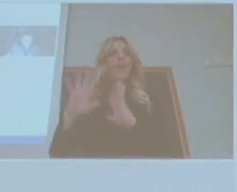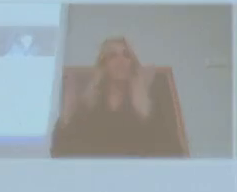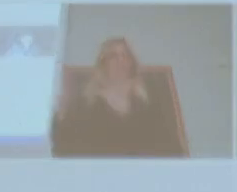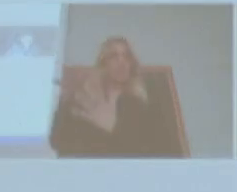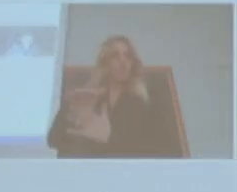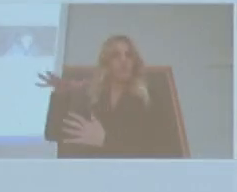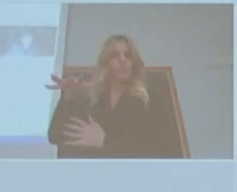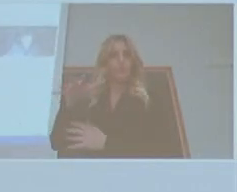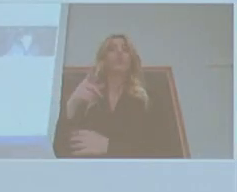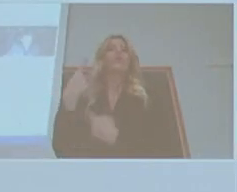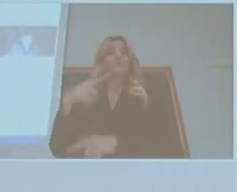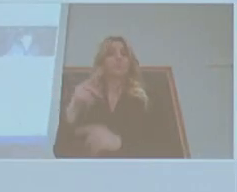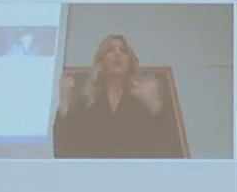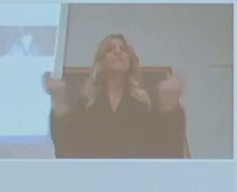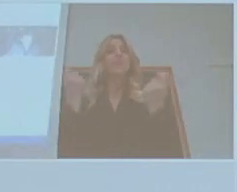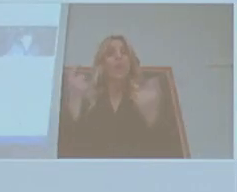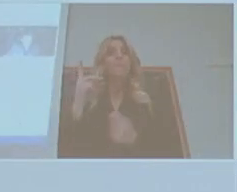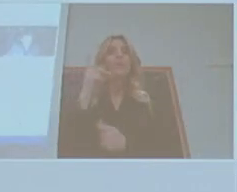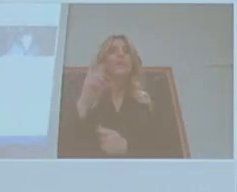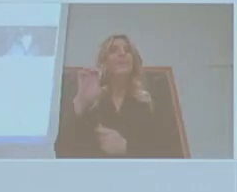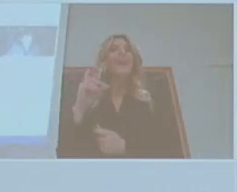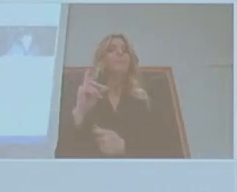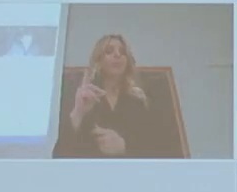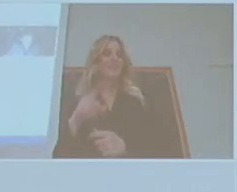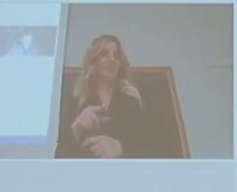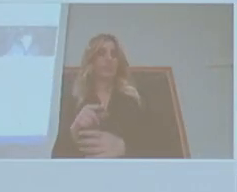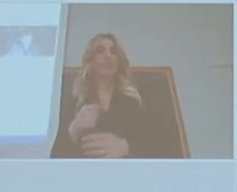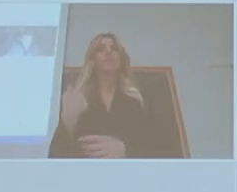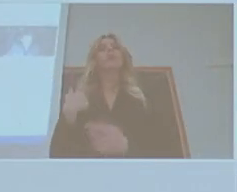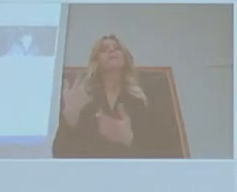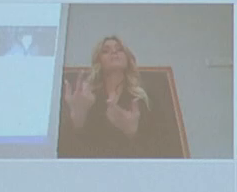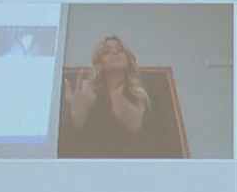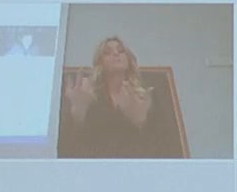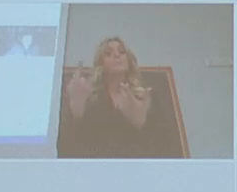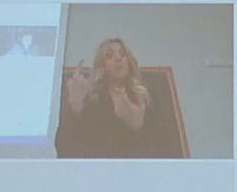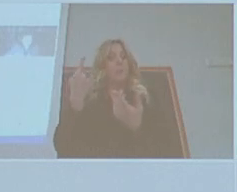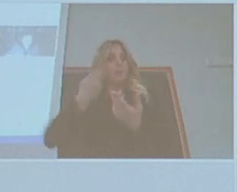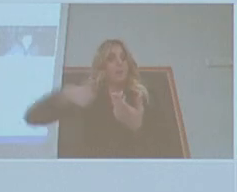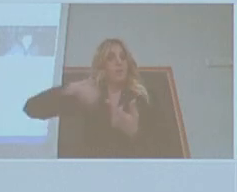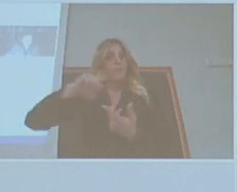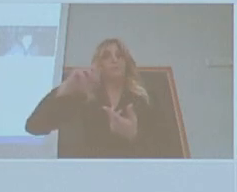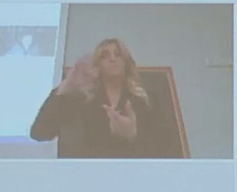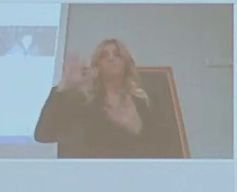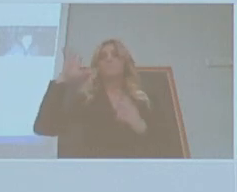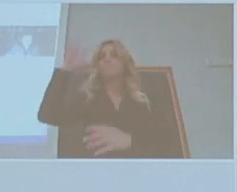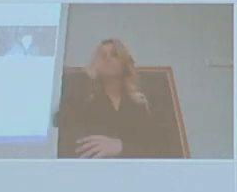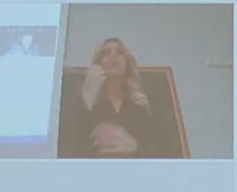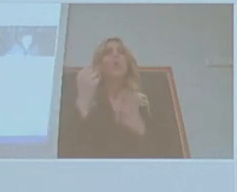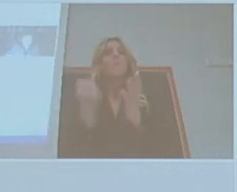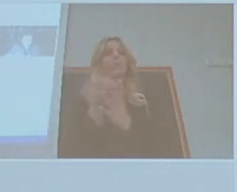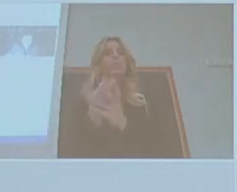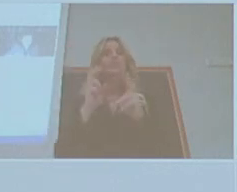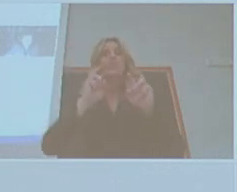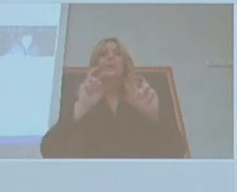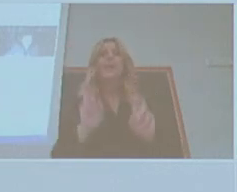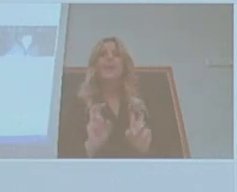fenomeno della decarbonizzazione. E ci si è resi conto che il comparto dell'energia, la produzione di energia, è di